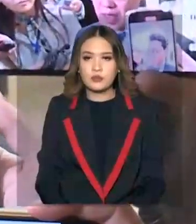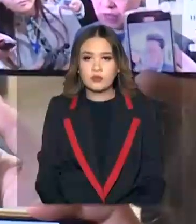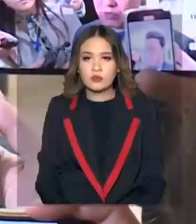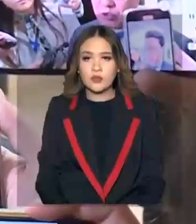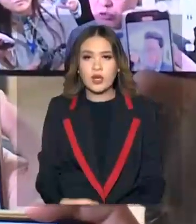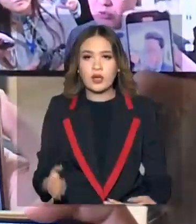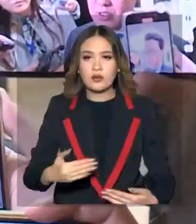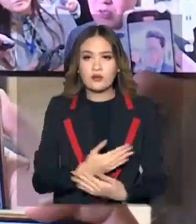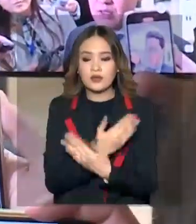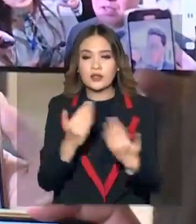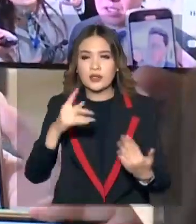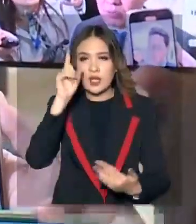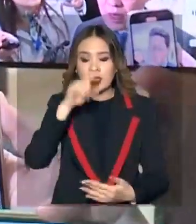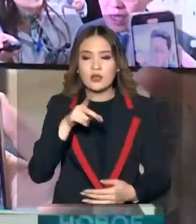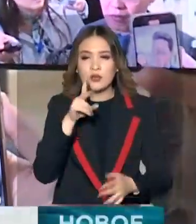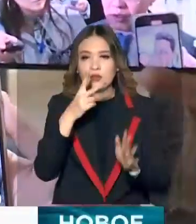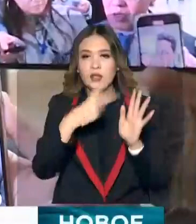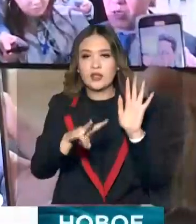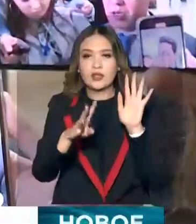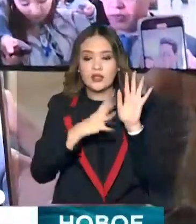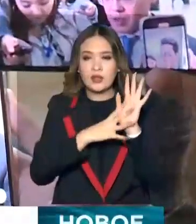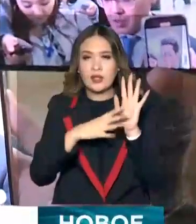Вы знаете все, что 29 сентября